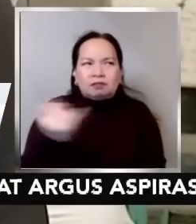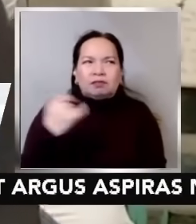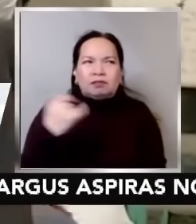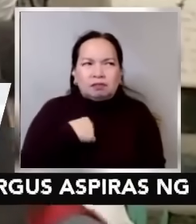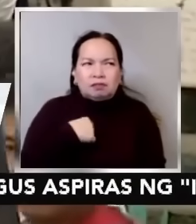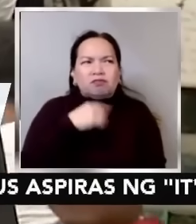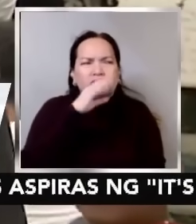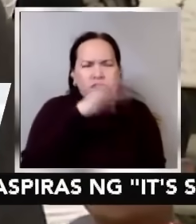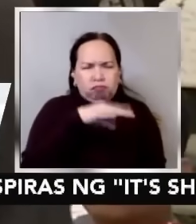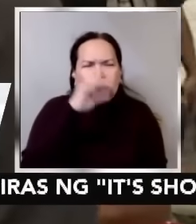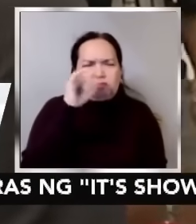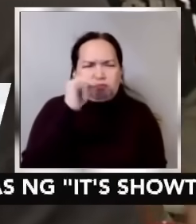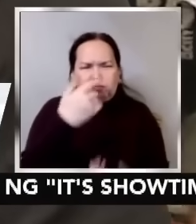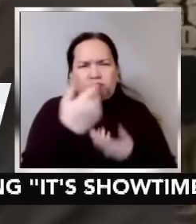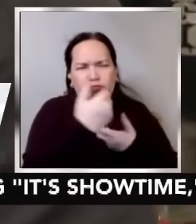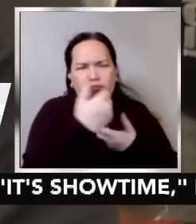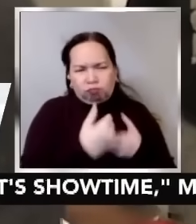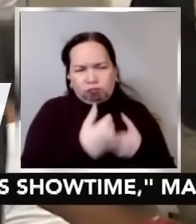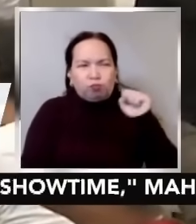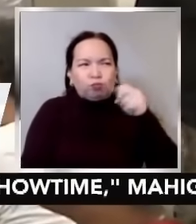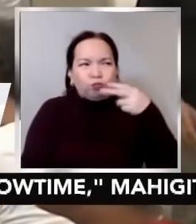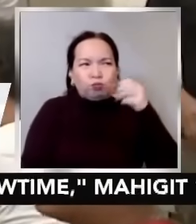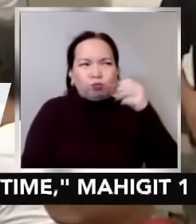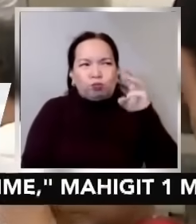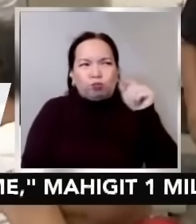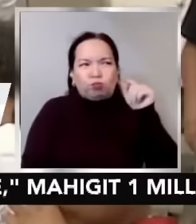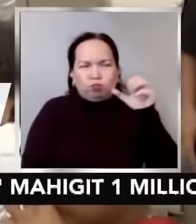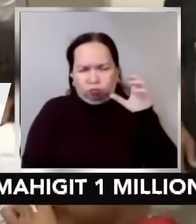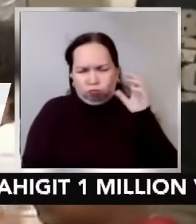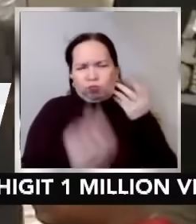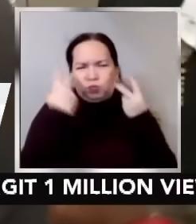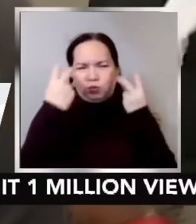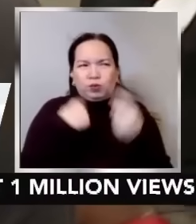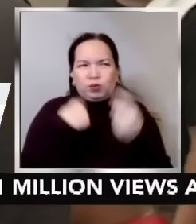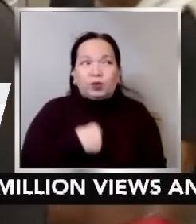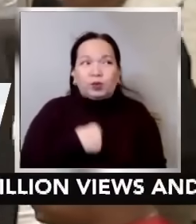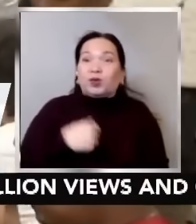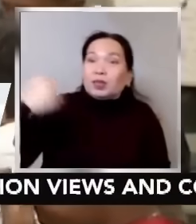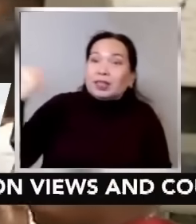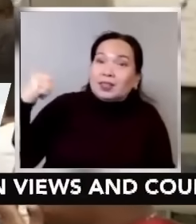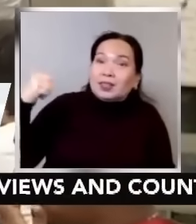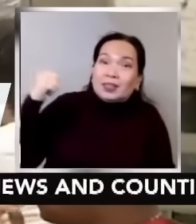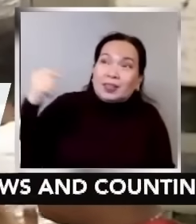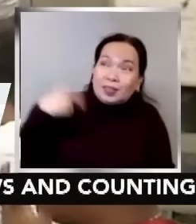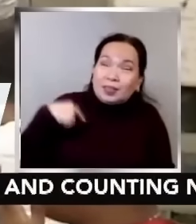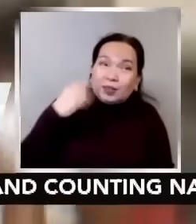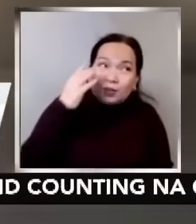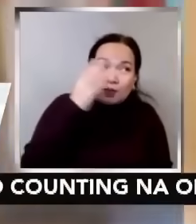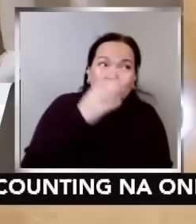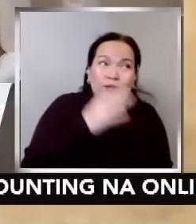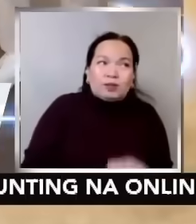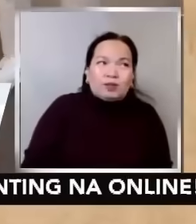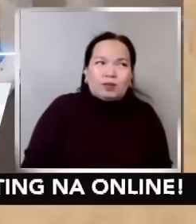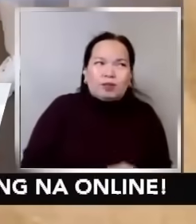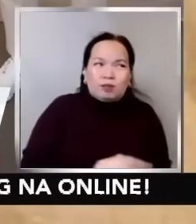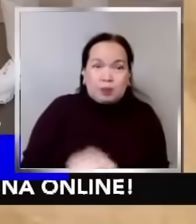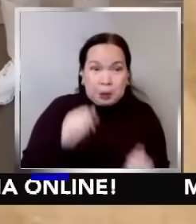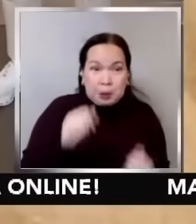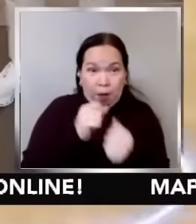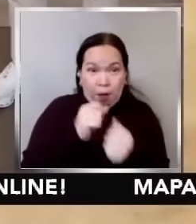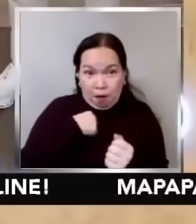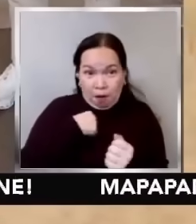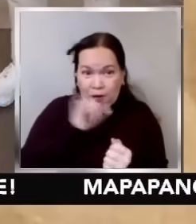ka ng Showtime. Bisitahin mo ako. So sabi ko, sige, basta sasamahan mo ako. Aubrey